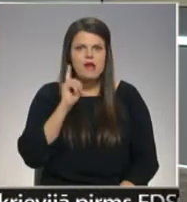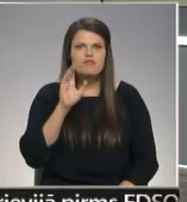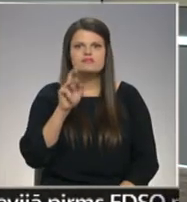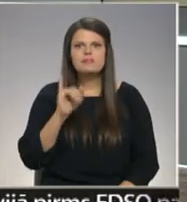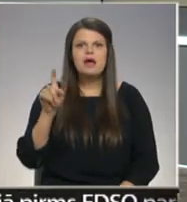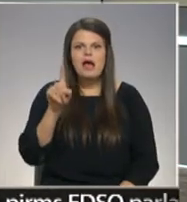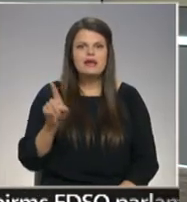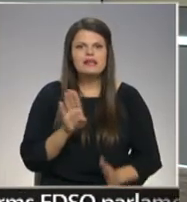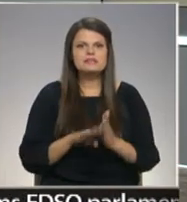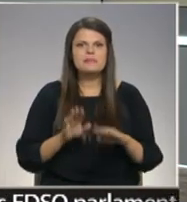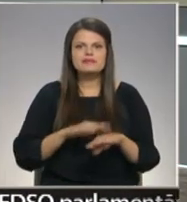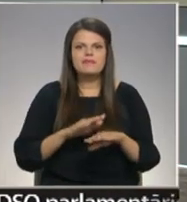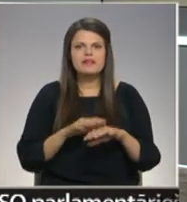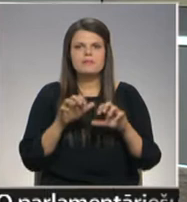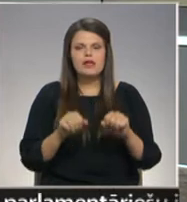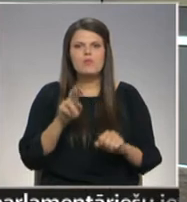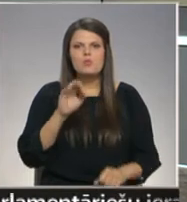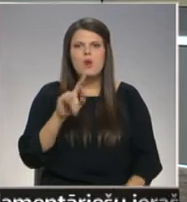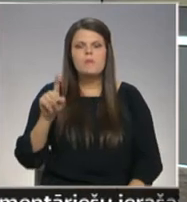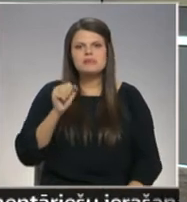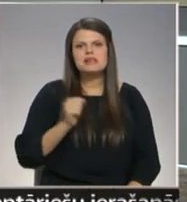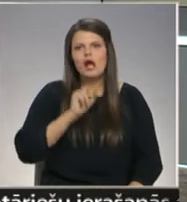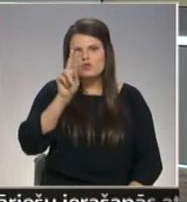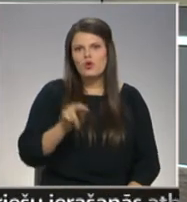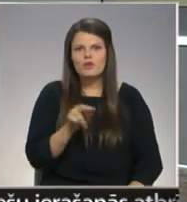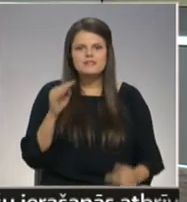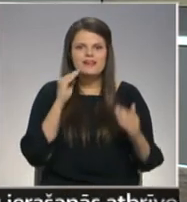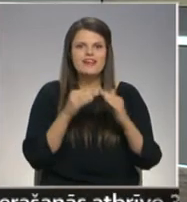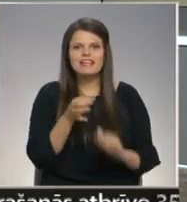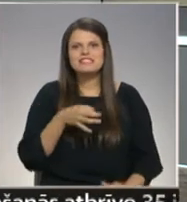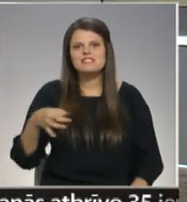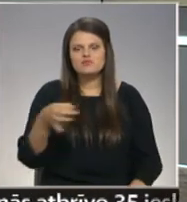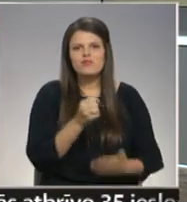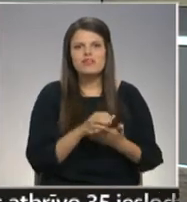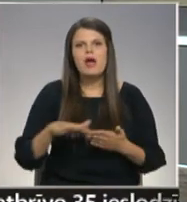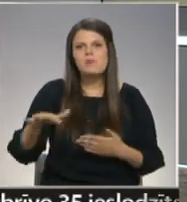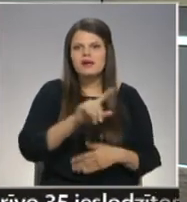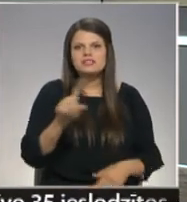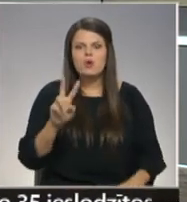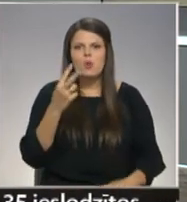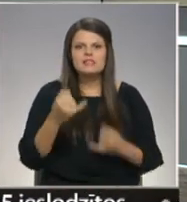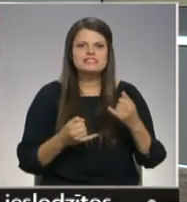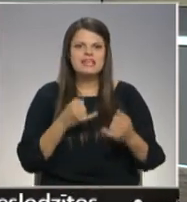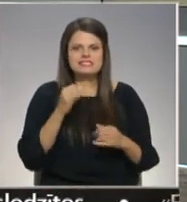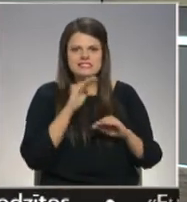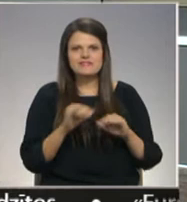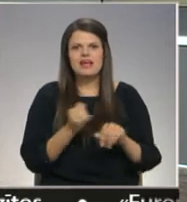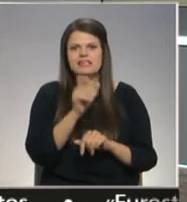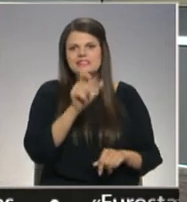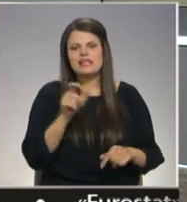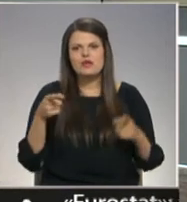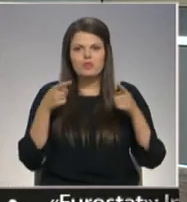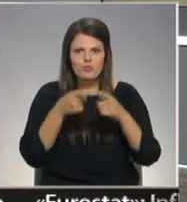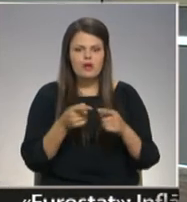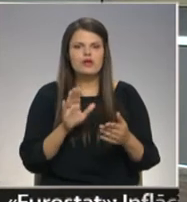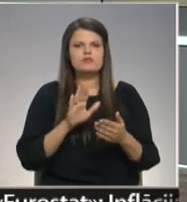Jaunavas Marijas bezvainīgās ieņemšanas Romas Katoļu baznīca Rēzeknes novada Lenču pagastā ir otrs iecienītākais